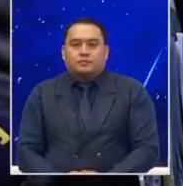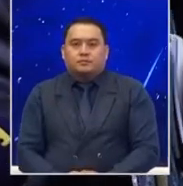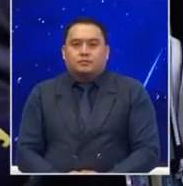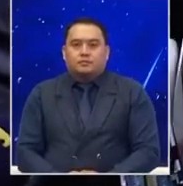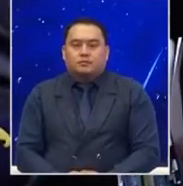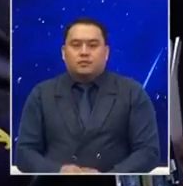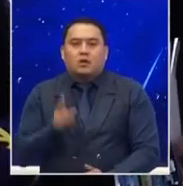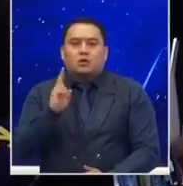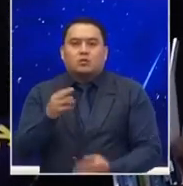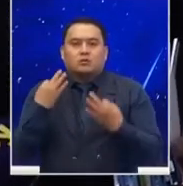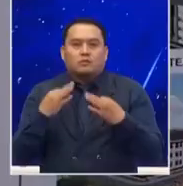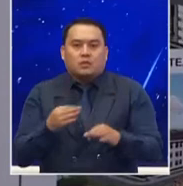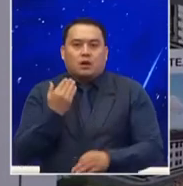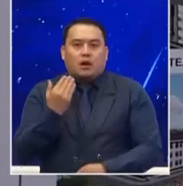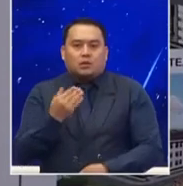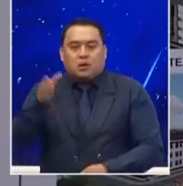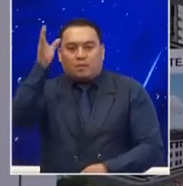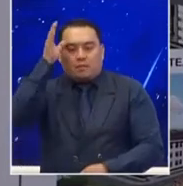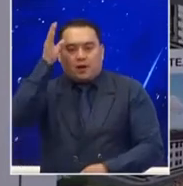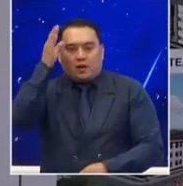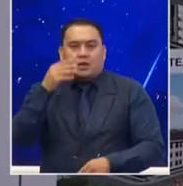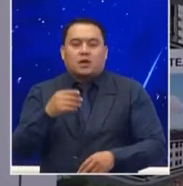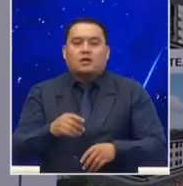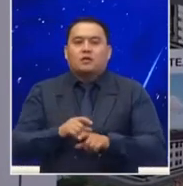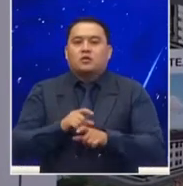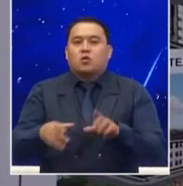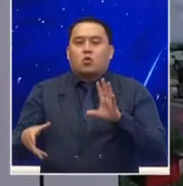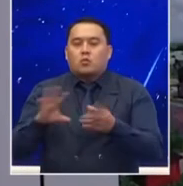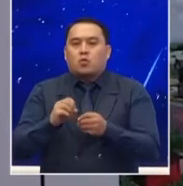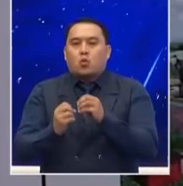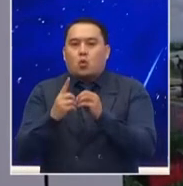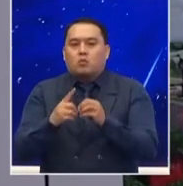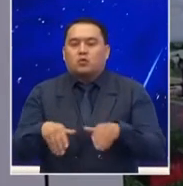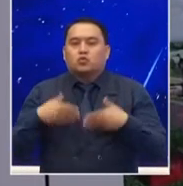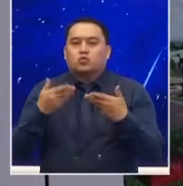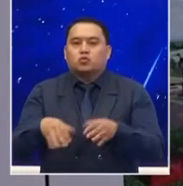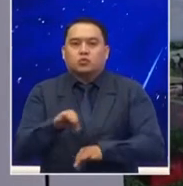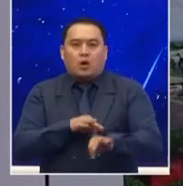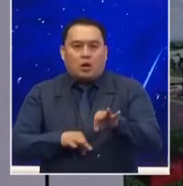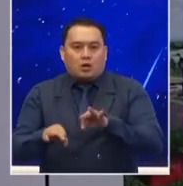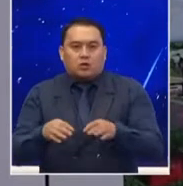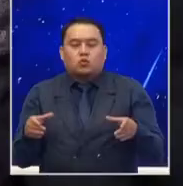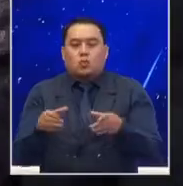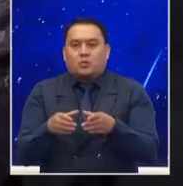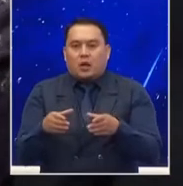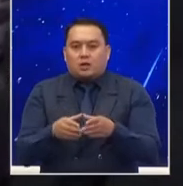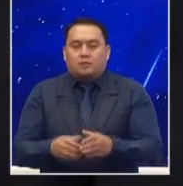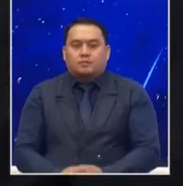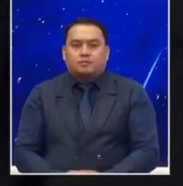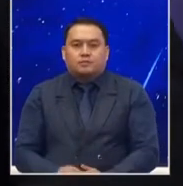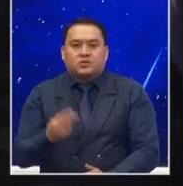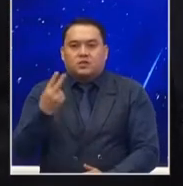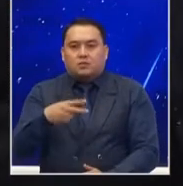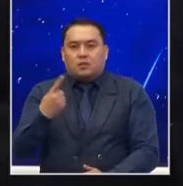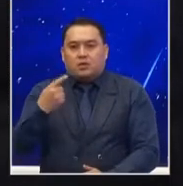вам сказал, вот здесь вот строить? Білім саласы да салымды, жалпы 11 жоба ұсынылды, дені құпталды. 2021